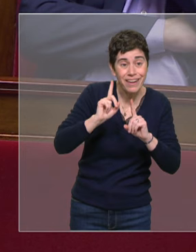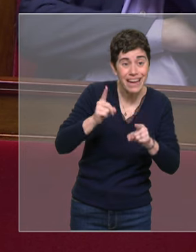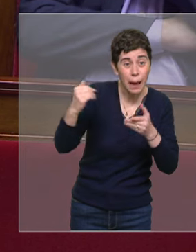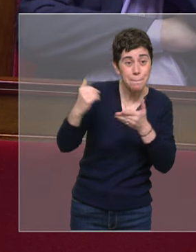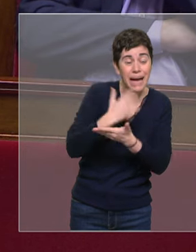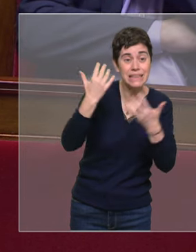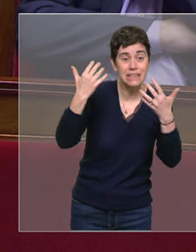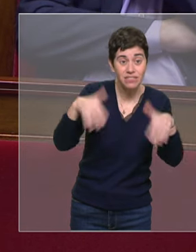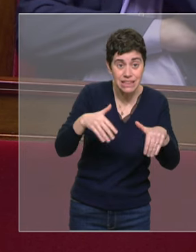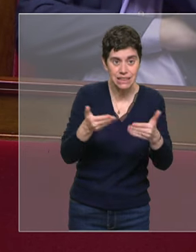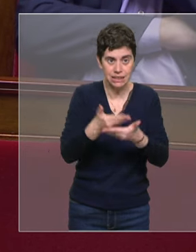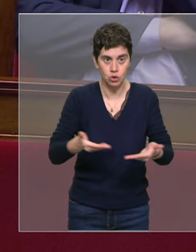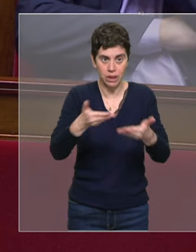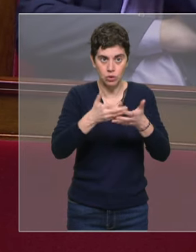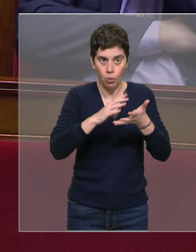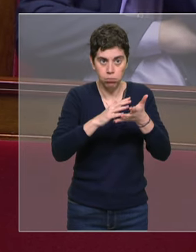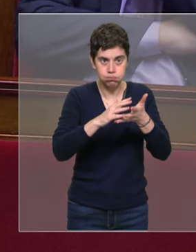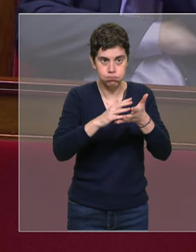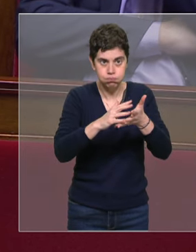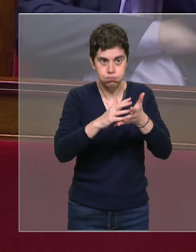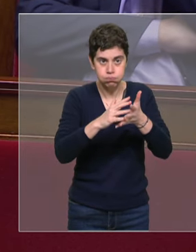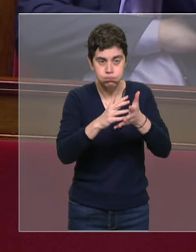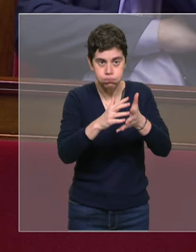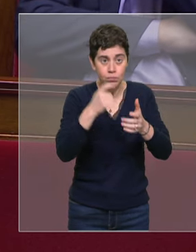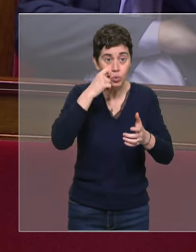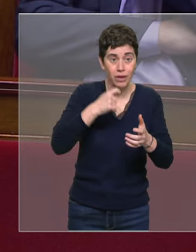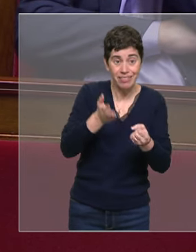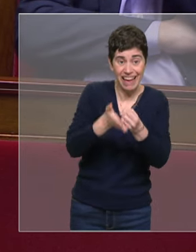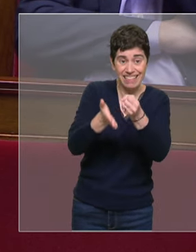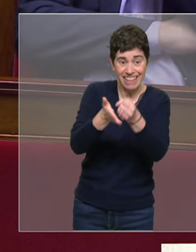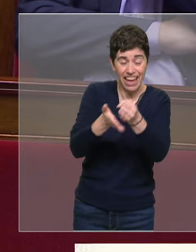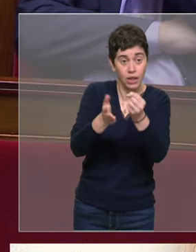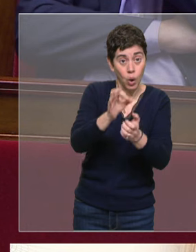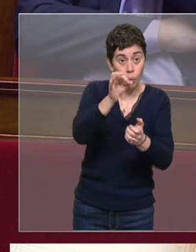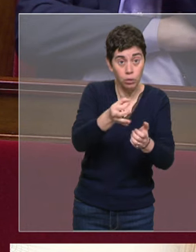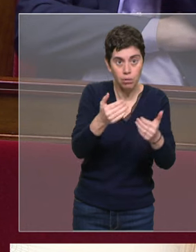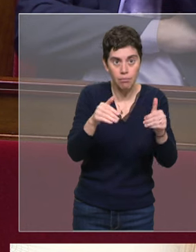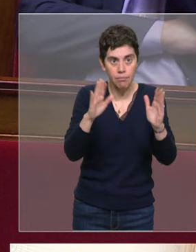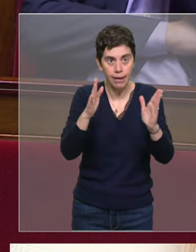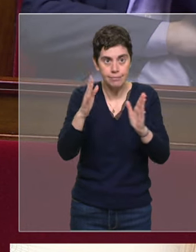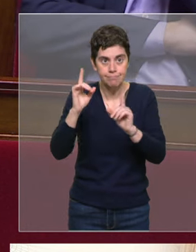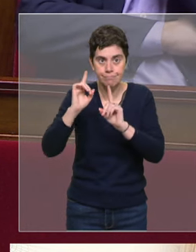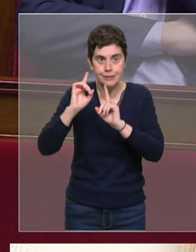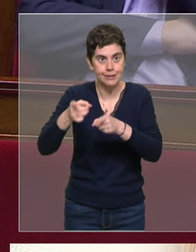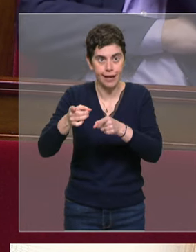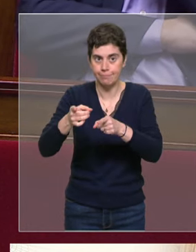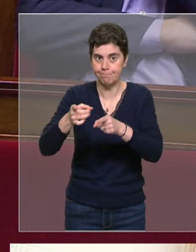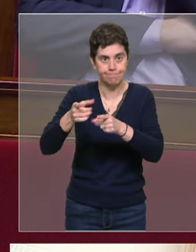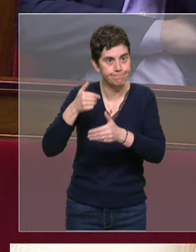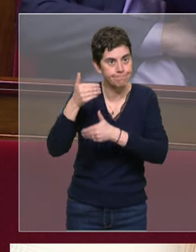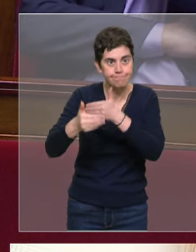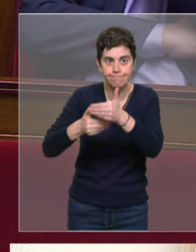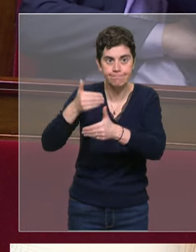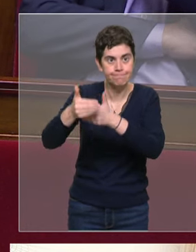de la situation montre qu'en dépit de l'aide militaire fournie à l'Ukraine, l'escalade de la guerre n'a apporté de réponse ni